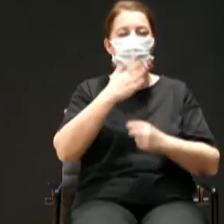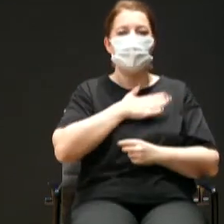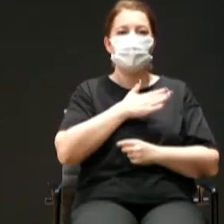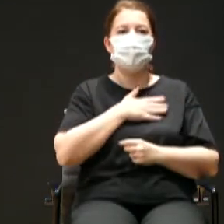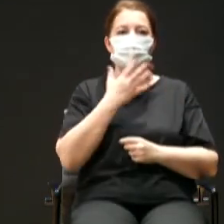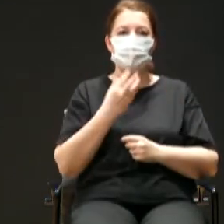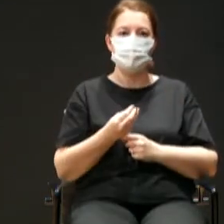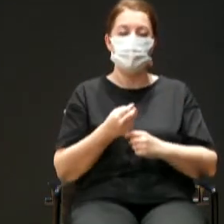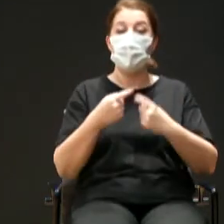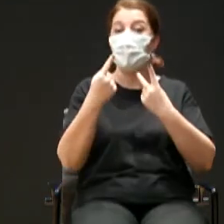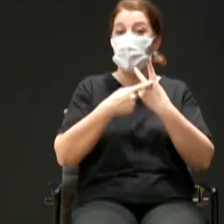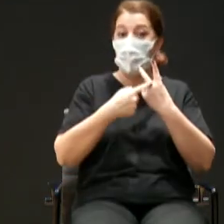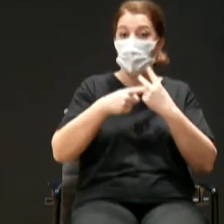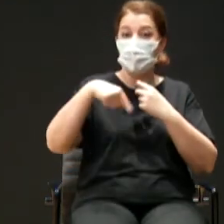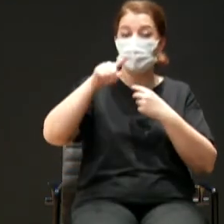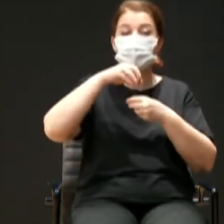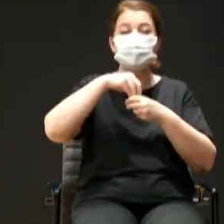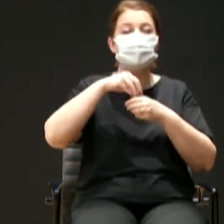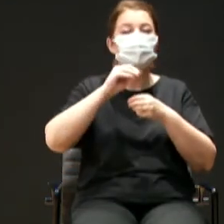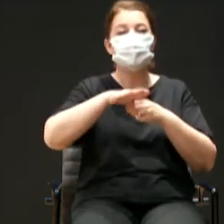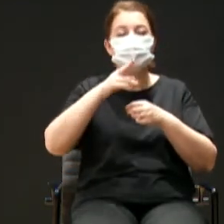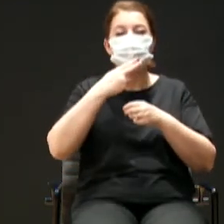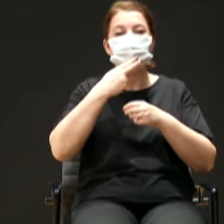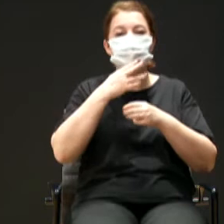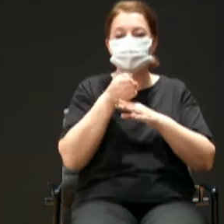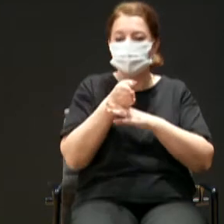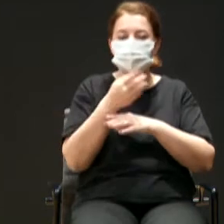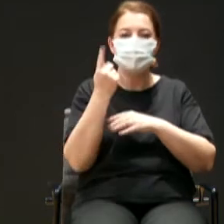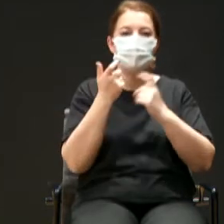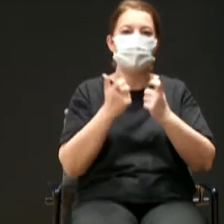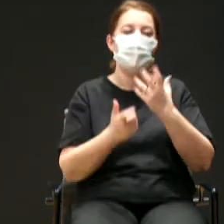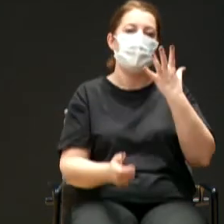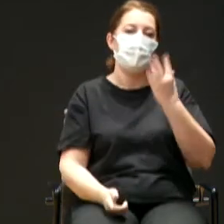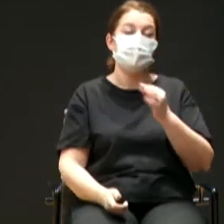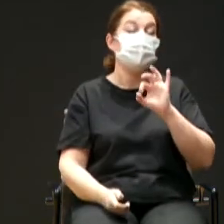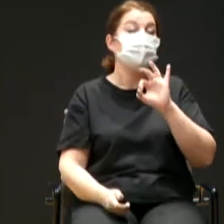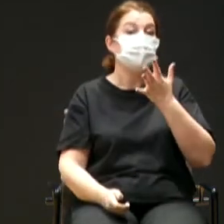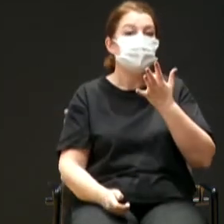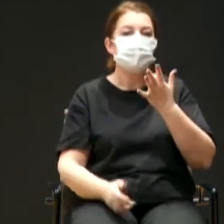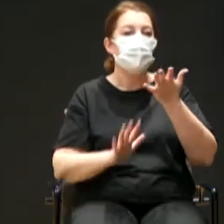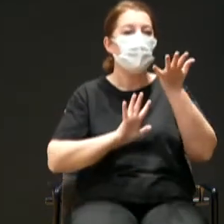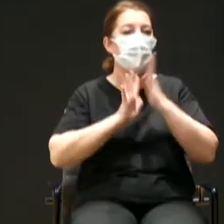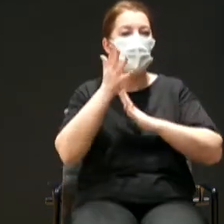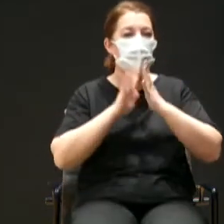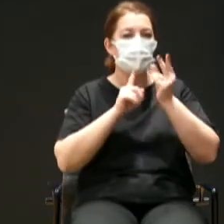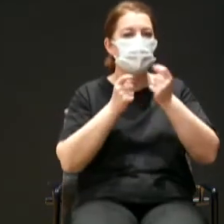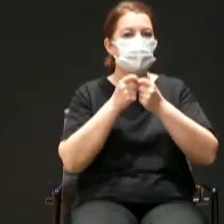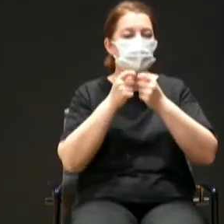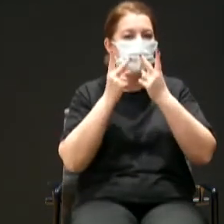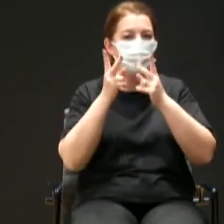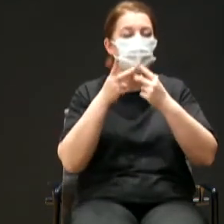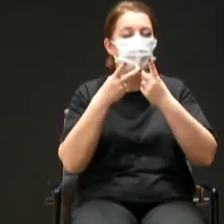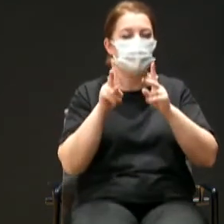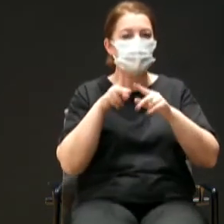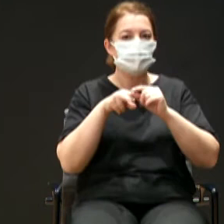olacak. Yakuplu'daki çocukları, Yakuplu'daki kadınları gideceği bir yer olacak. Nasıl kent ormanı İBB tarafından